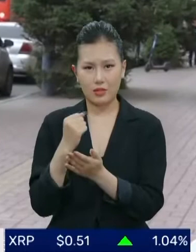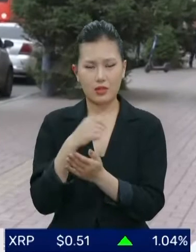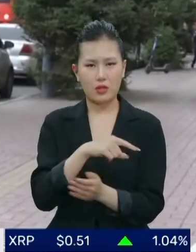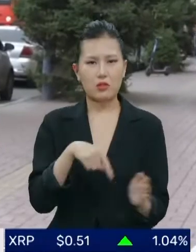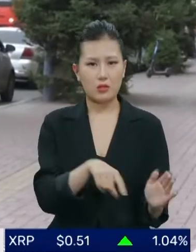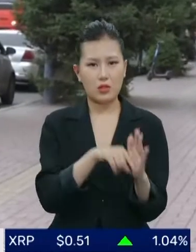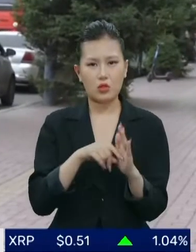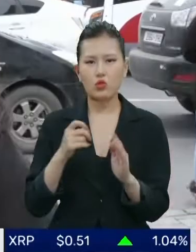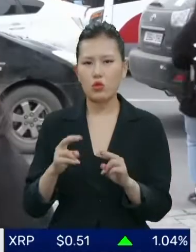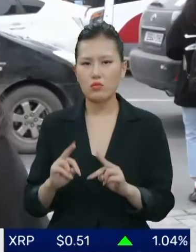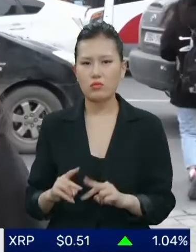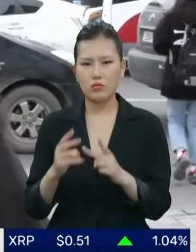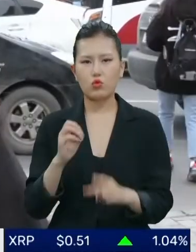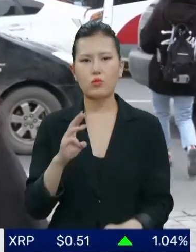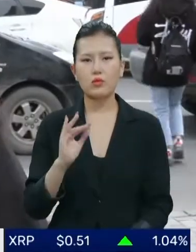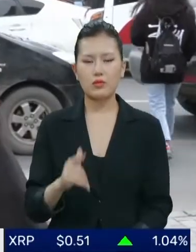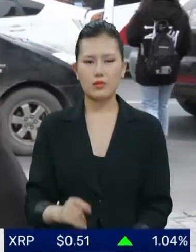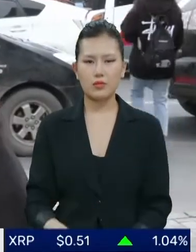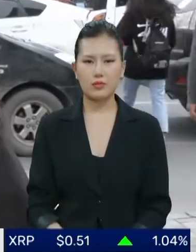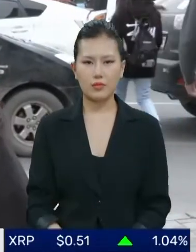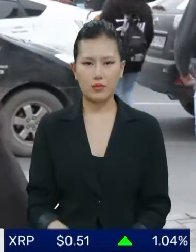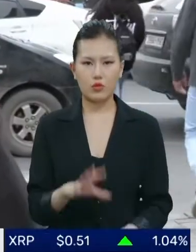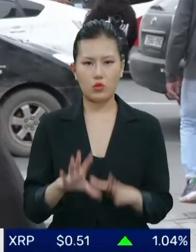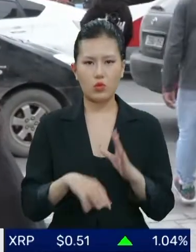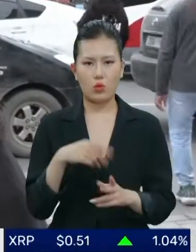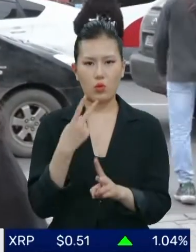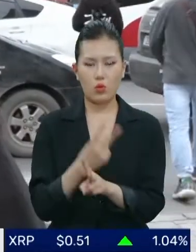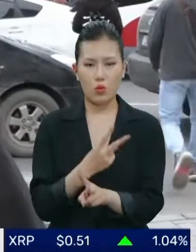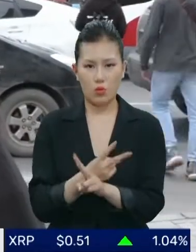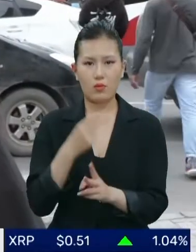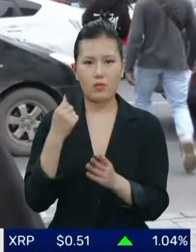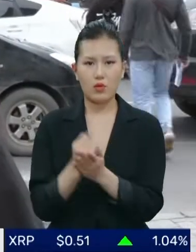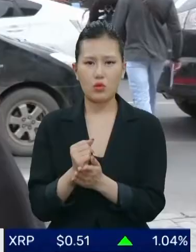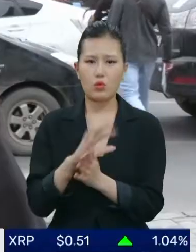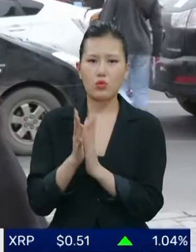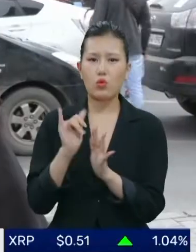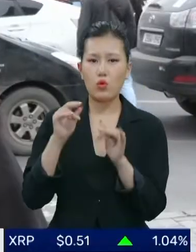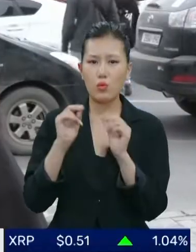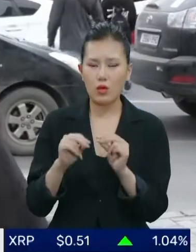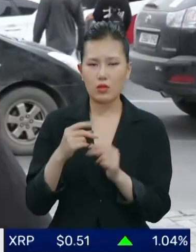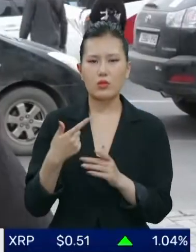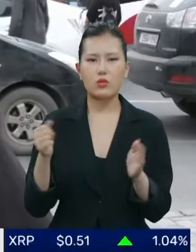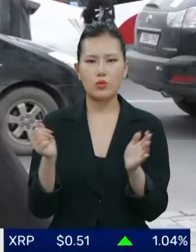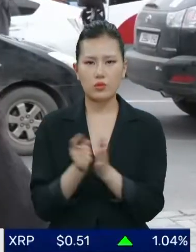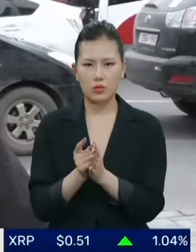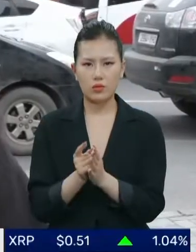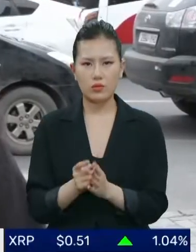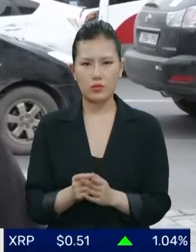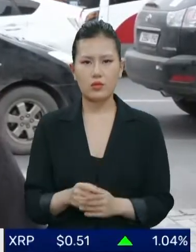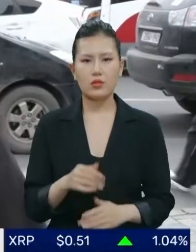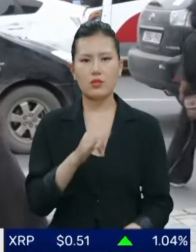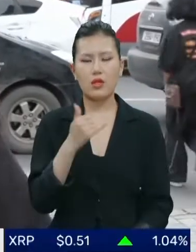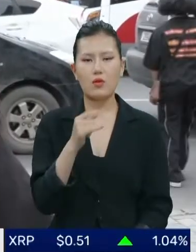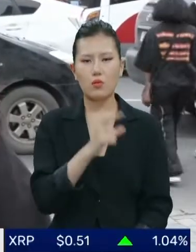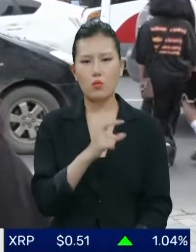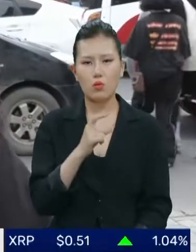бол чирэмнэ. Сонгуулийн одоо хууль мэл яаж басагж байгаа нэг айгу чухал болчиход байна. Тэгэхээр яг үүндээ нөгөө сонирхоод явж байгаа үсүүдэд